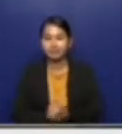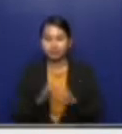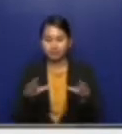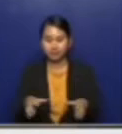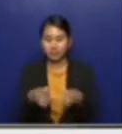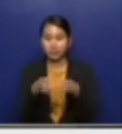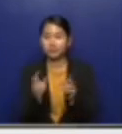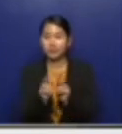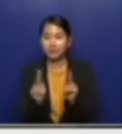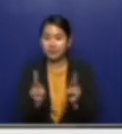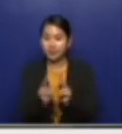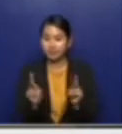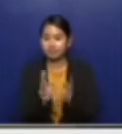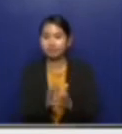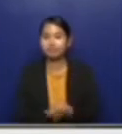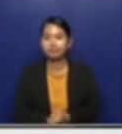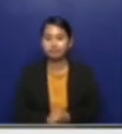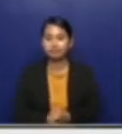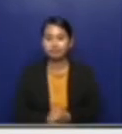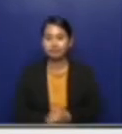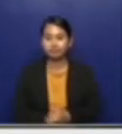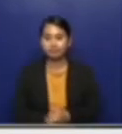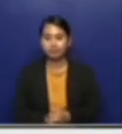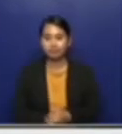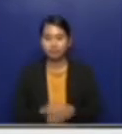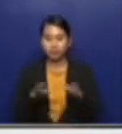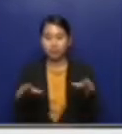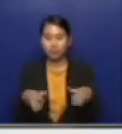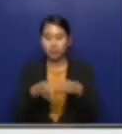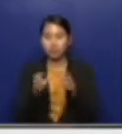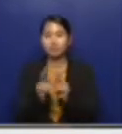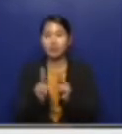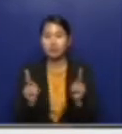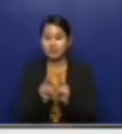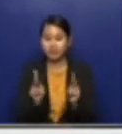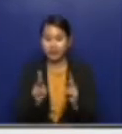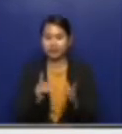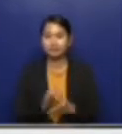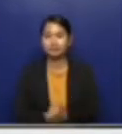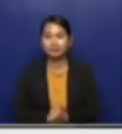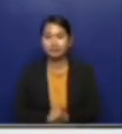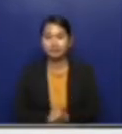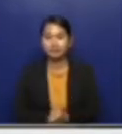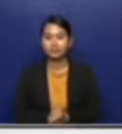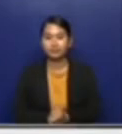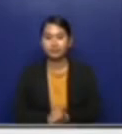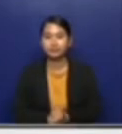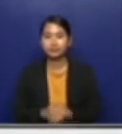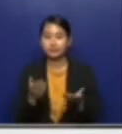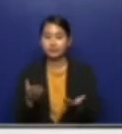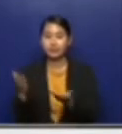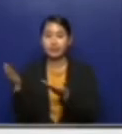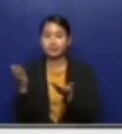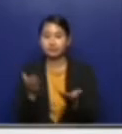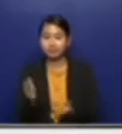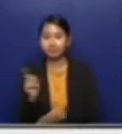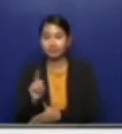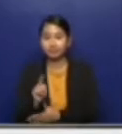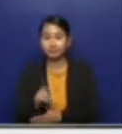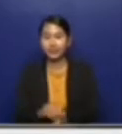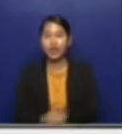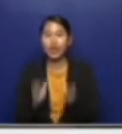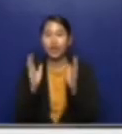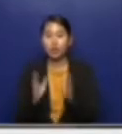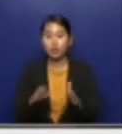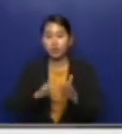ตัวหลักการนะท่านประธานตั้งกรรมธิการวิสามัญขึ้นมาแล้วก็เชิญนิสิต